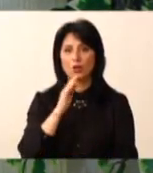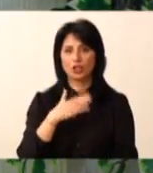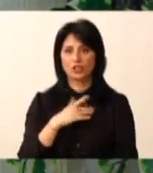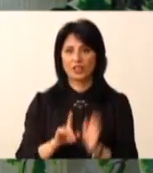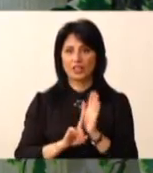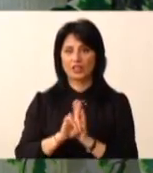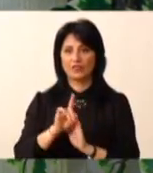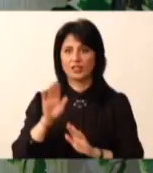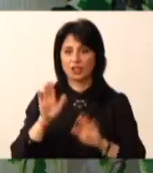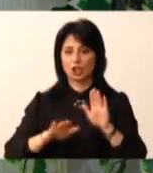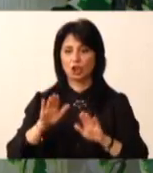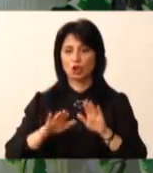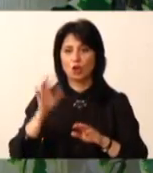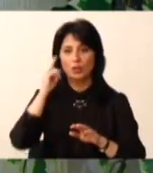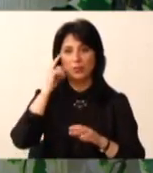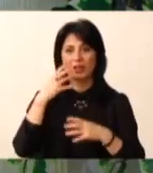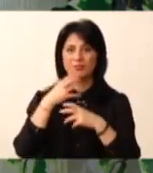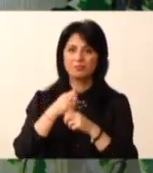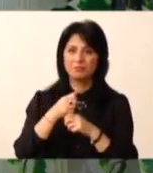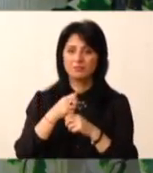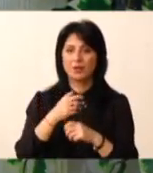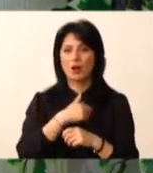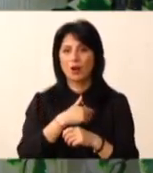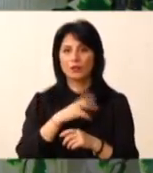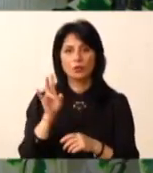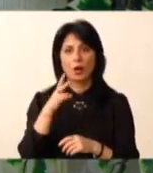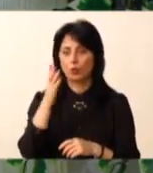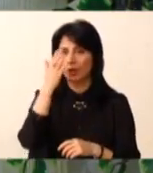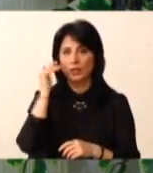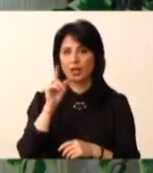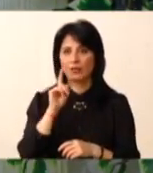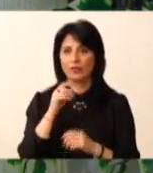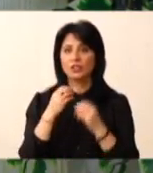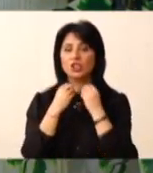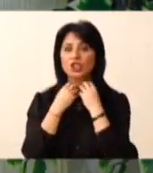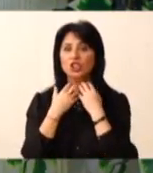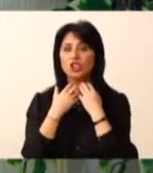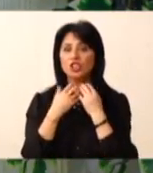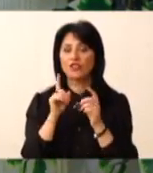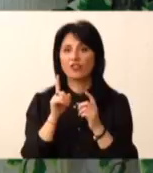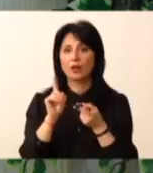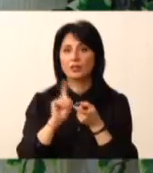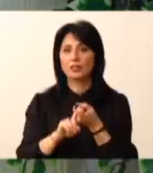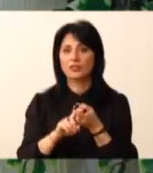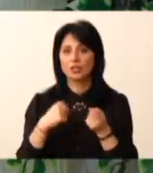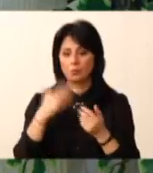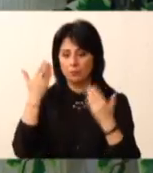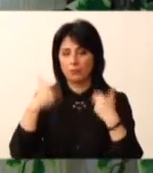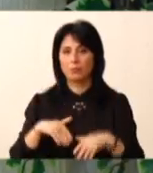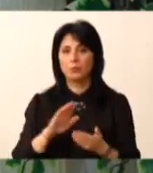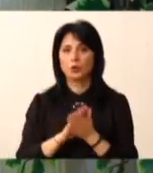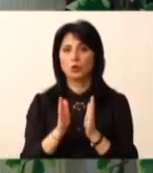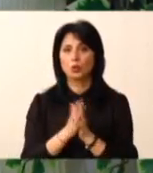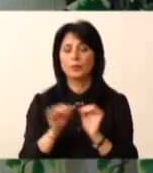ჩვენ ვიწყებთ წონის კორექციაზე ფიქრს და ზრუნვას, არ უნდა დაგვავიწყდეს ფარისებრი ჯირკვლის როლი ჩვენს მდგომარეობაში.